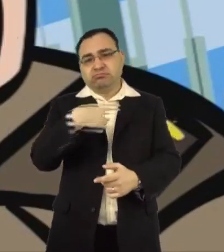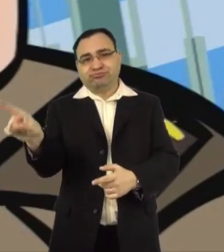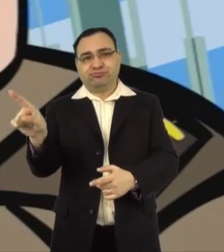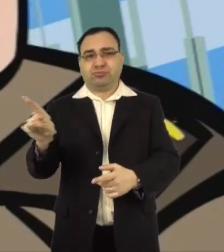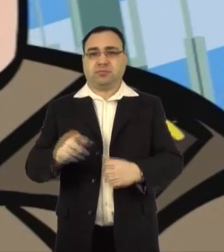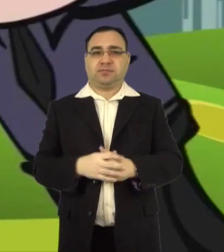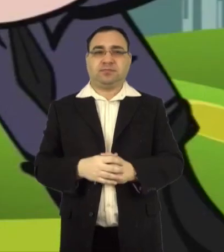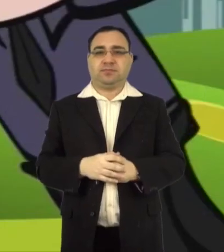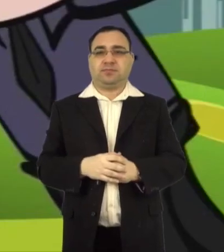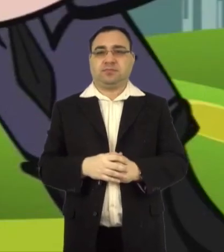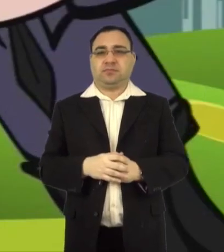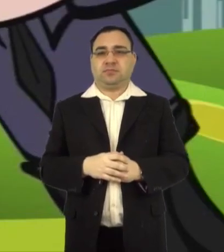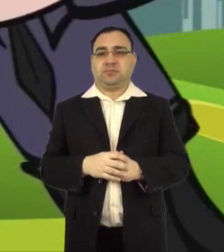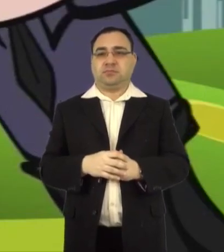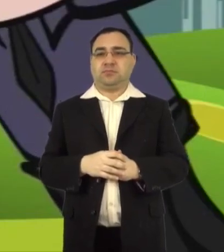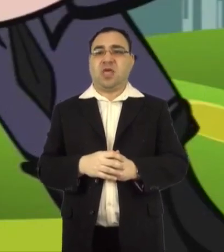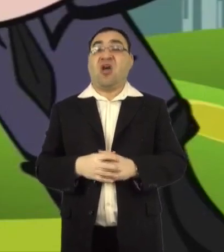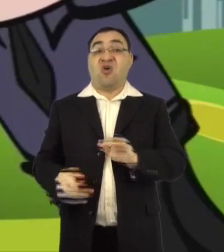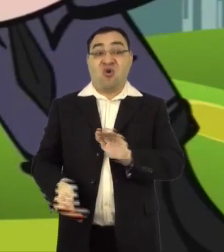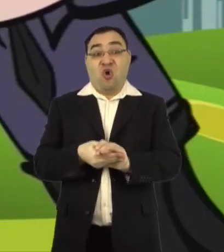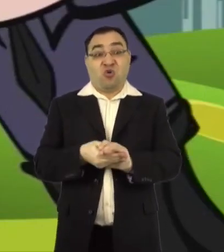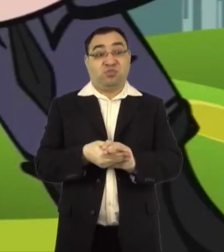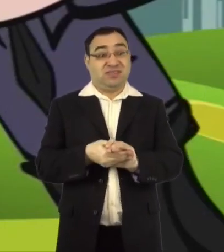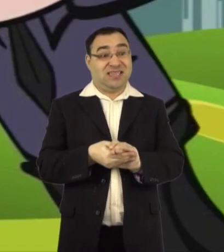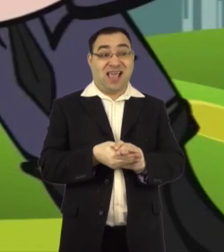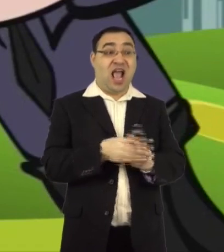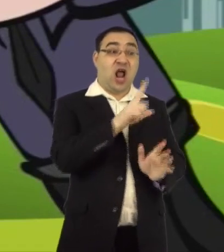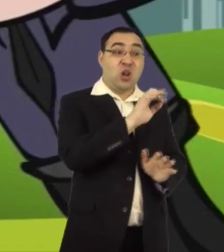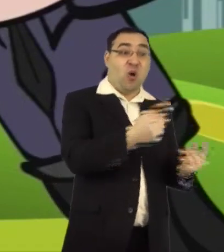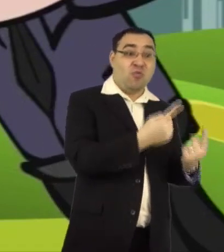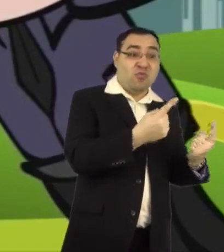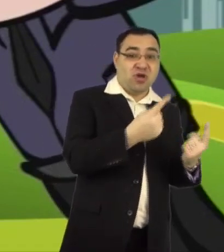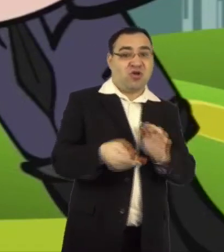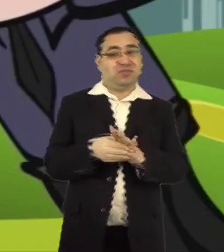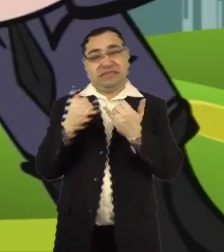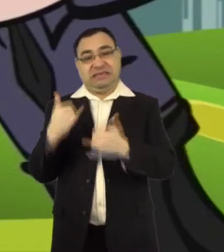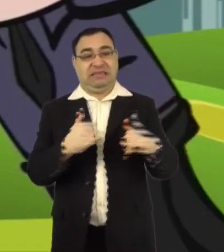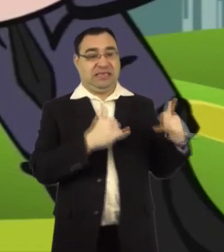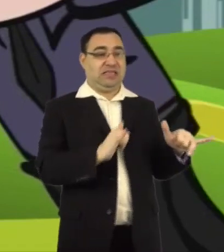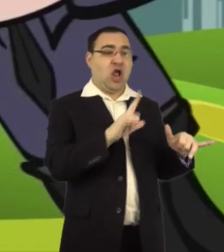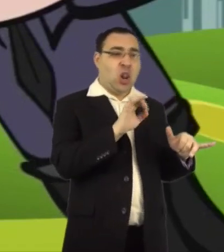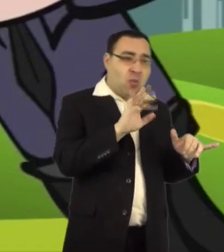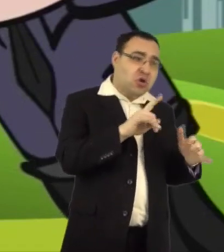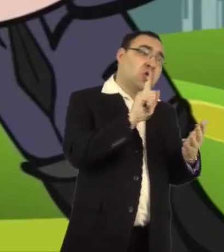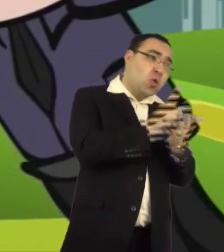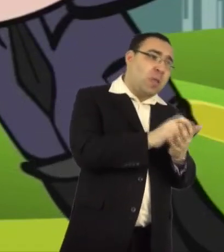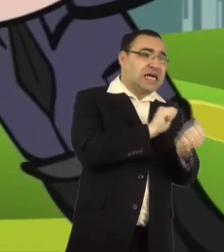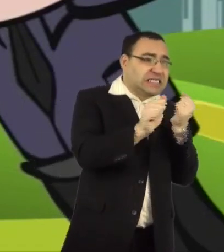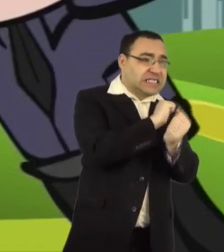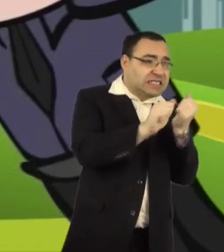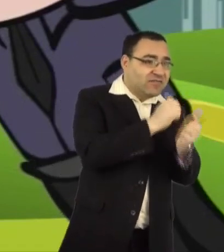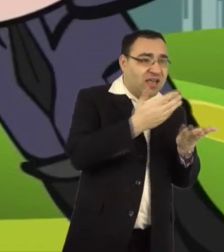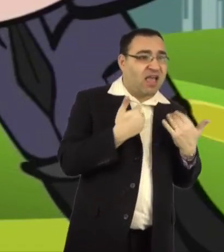Idziemy! O, i właśnie korupcja od lobbingu różni się jeszcze efektami. Jedni lobbyści dostają, co